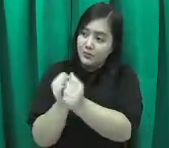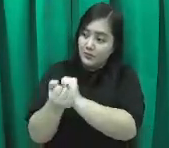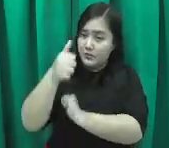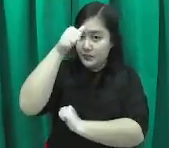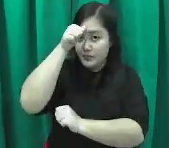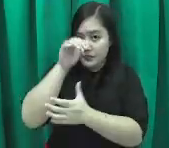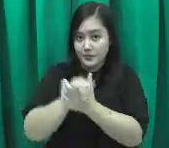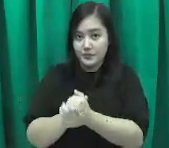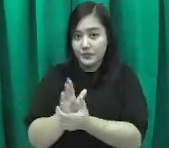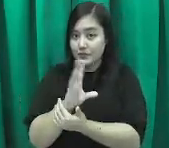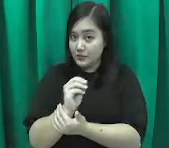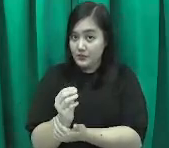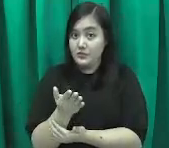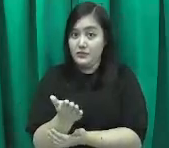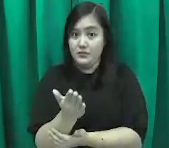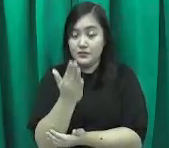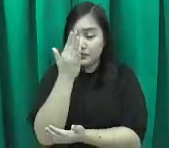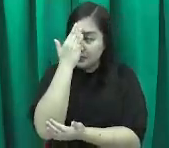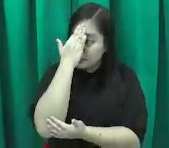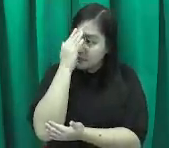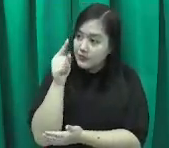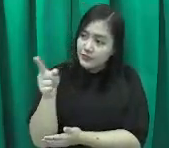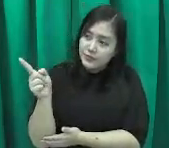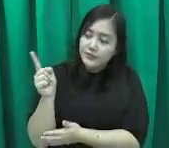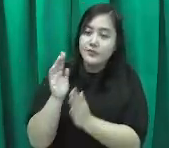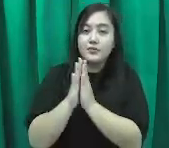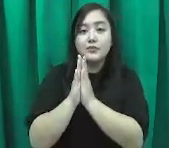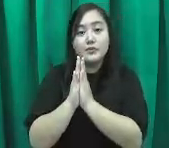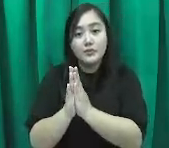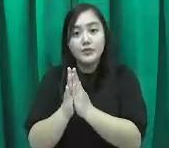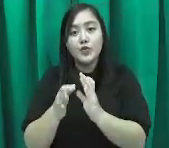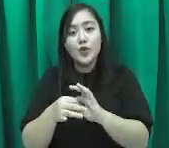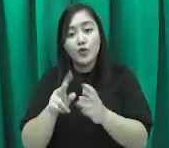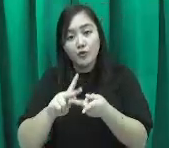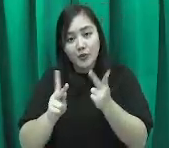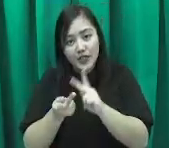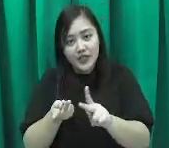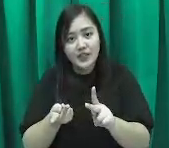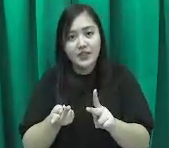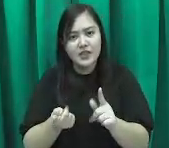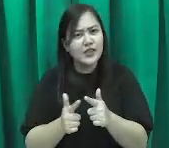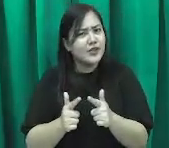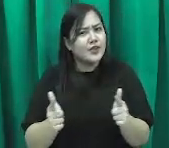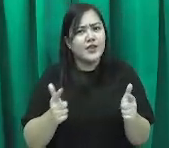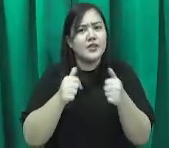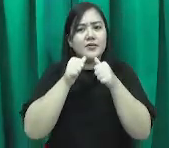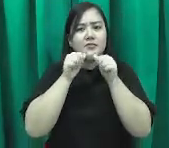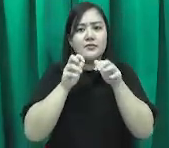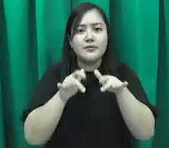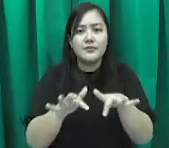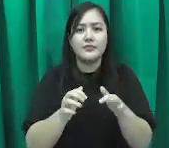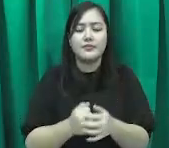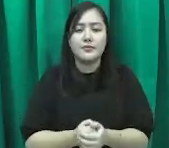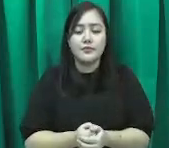So yan, yan ba? Hindi pa ba miracle yan? Yun ano pa bang hinahanap mo? Napakalaking miracle oo, naman. Kasi kung, I bet, ganyan din